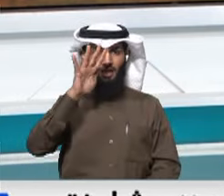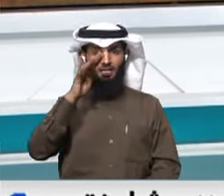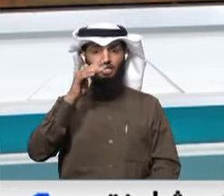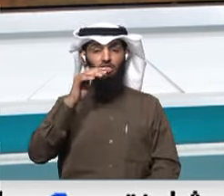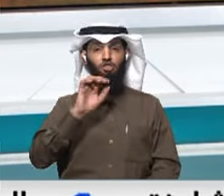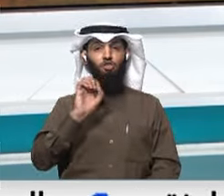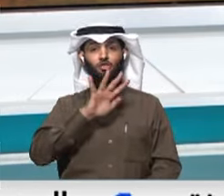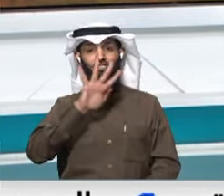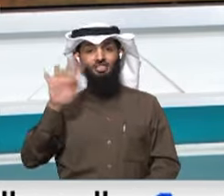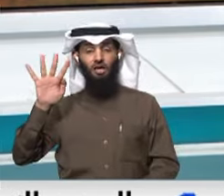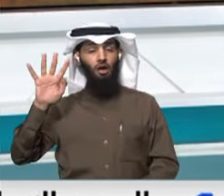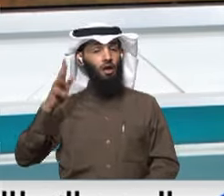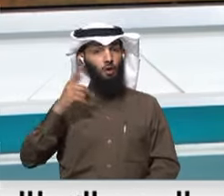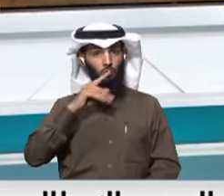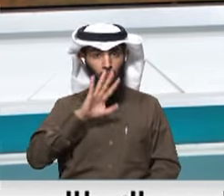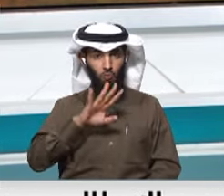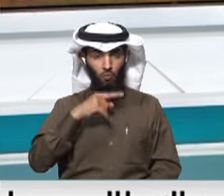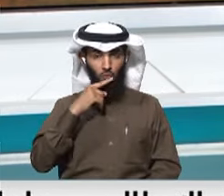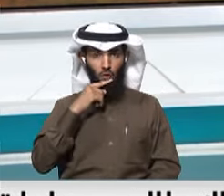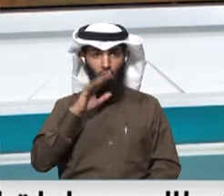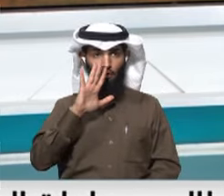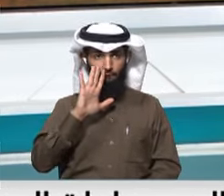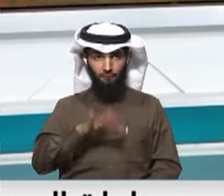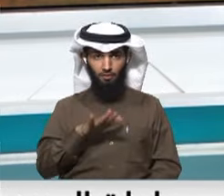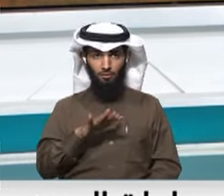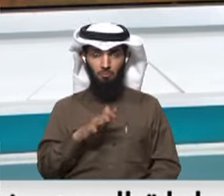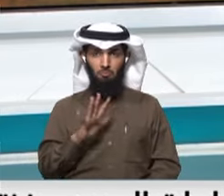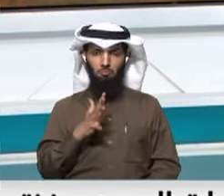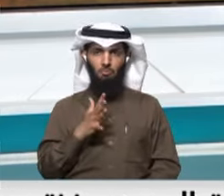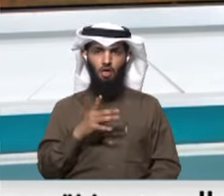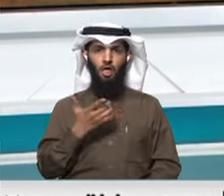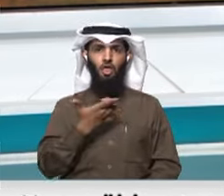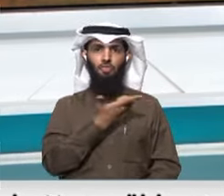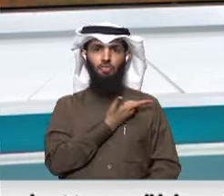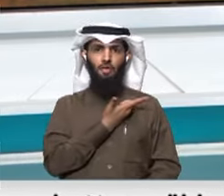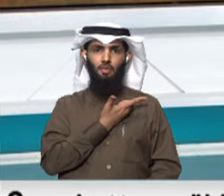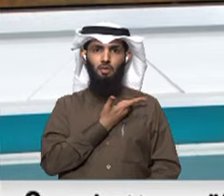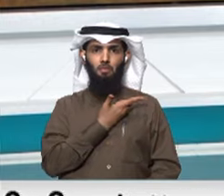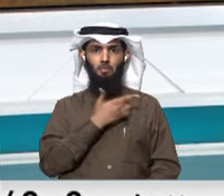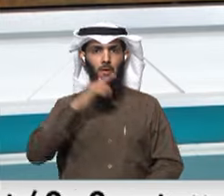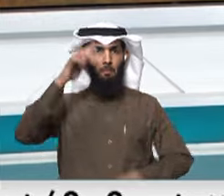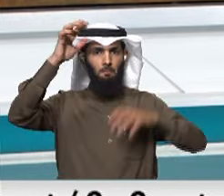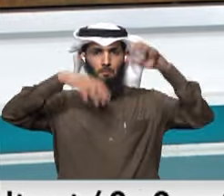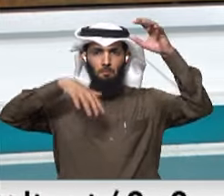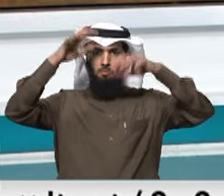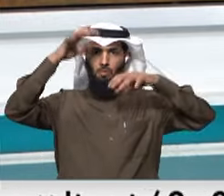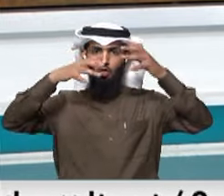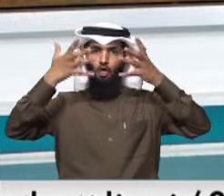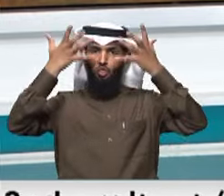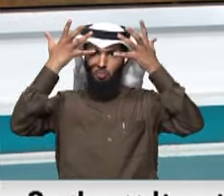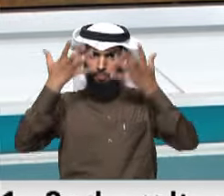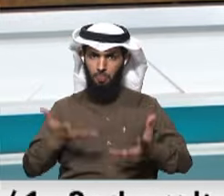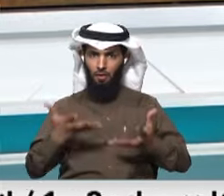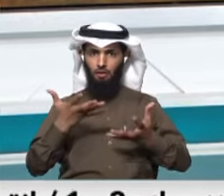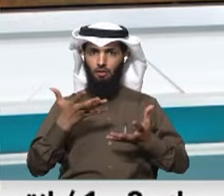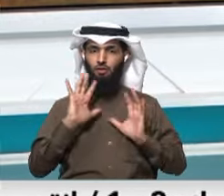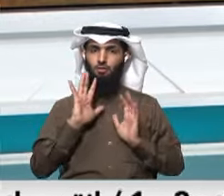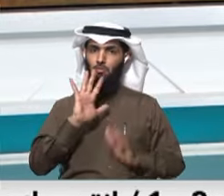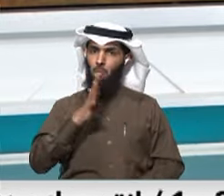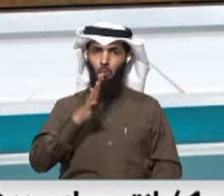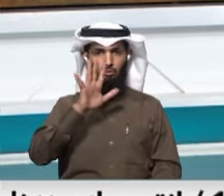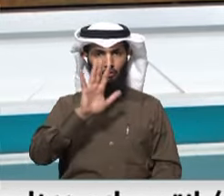يوم الغد، ويتعمق وتتعمق الحالة إن شاء الله في يوم الثلاثاء، متوقع أمطار غزيرة متفرقة على بعض المناطق